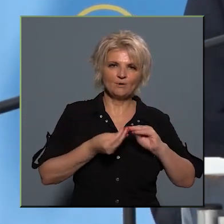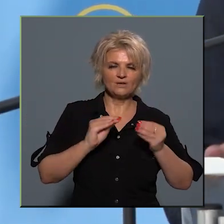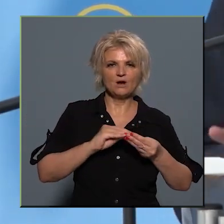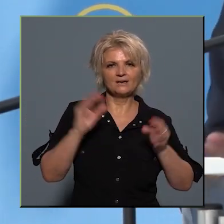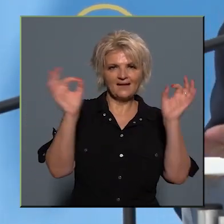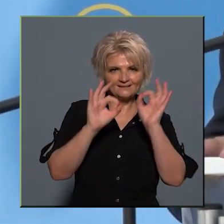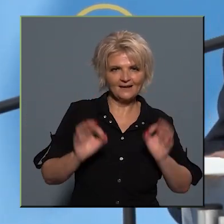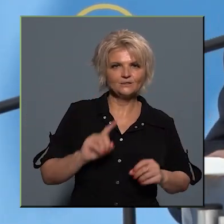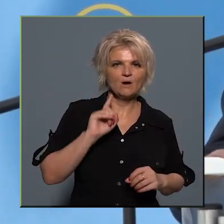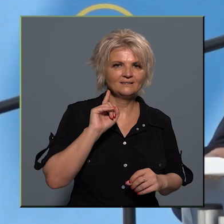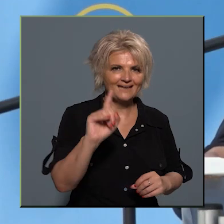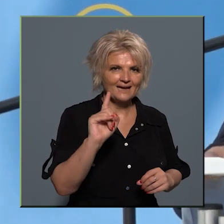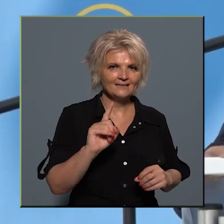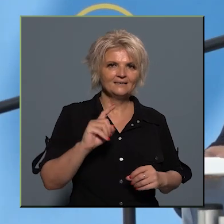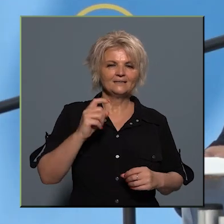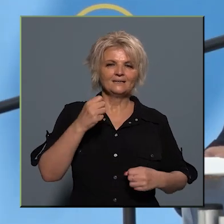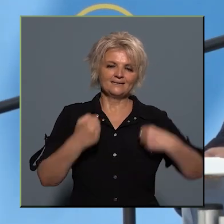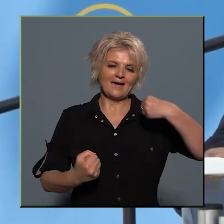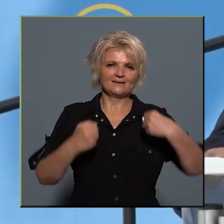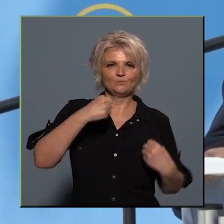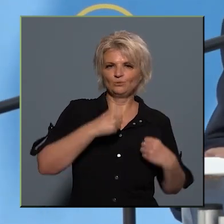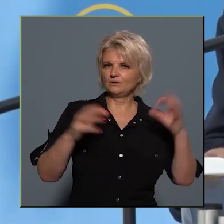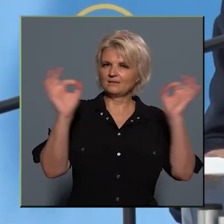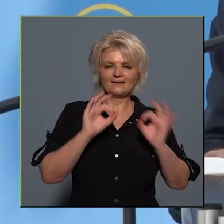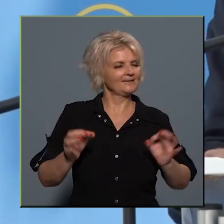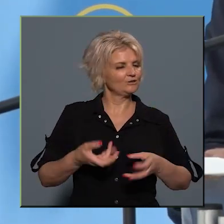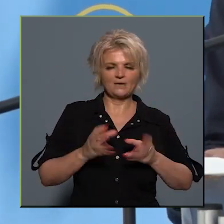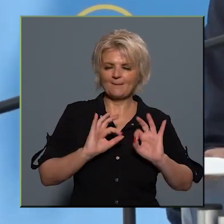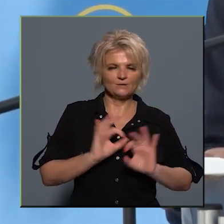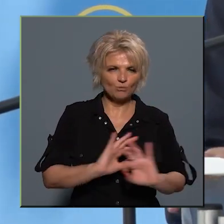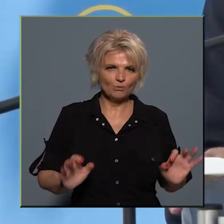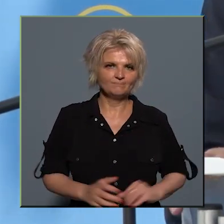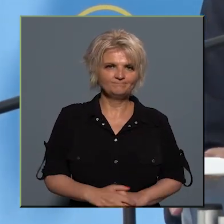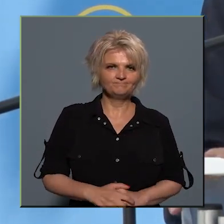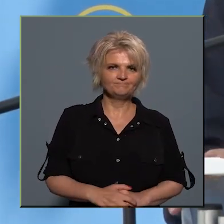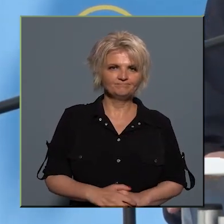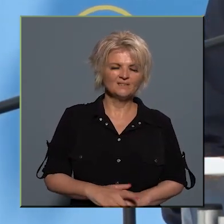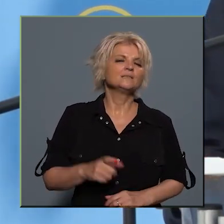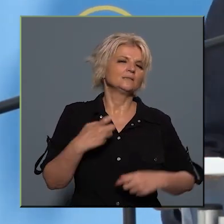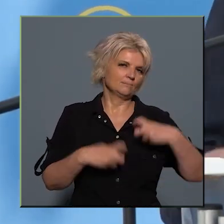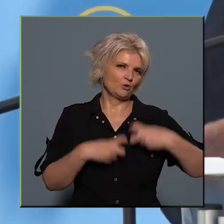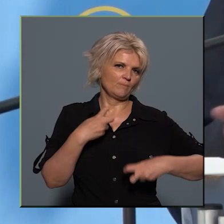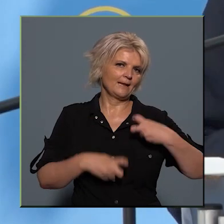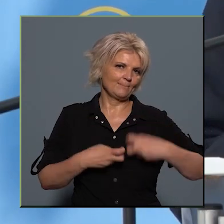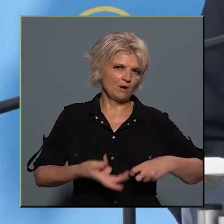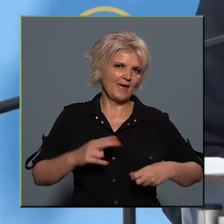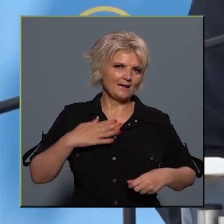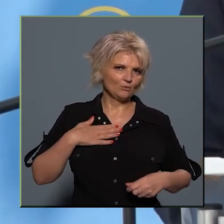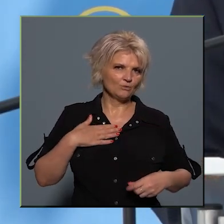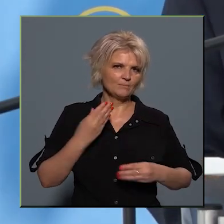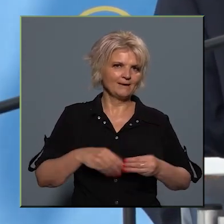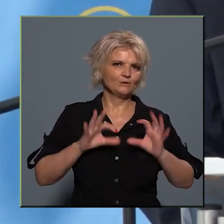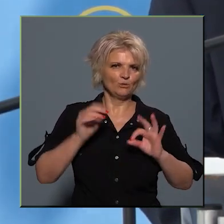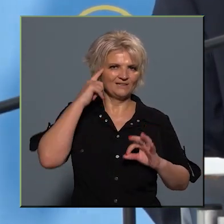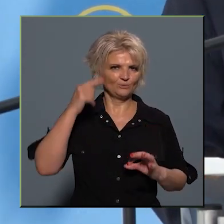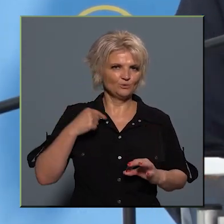gyártásában, de ugyanakkor járműgyártásban nem. Ez annyiban is komoly problémát okoz nálunk, mert jól tudjuk,